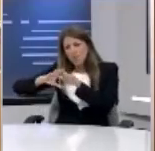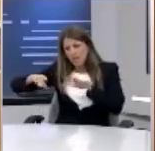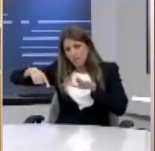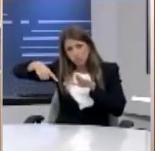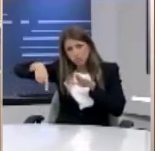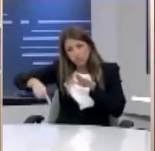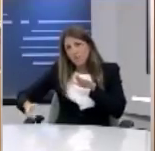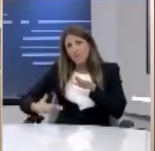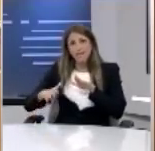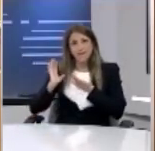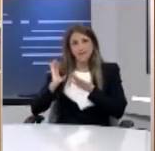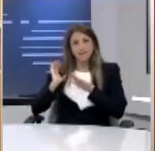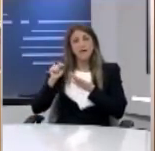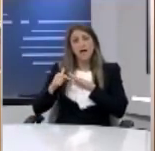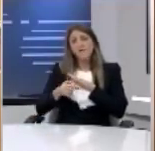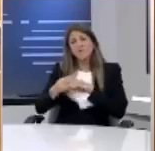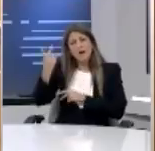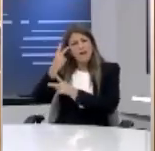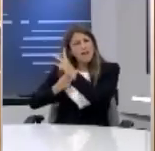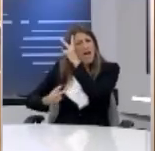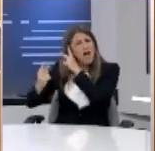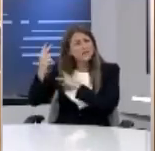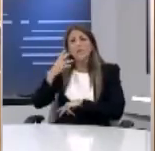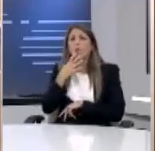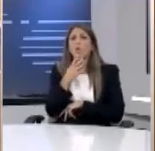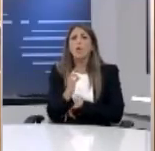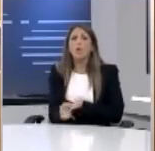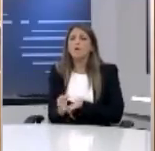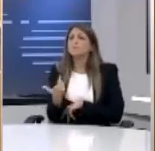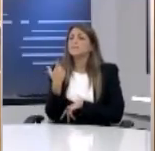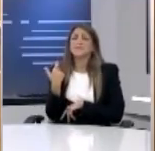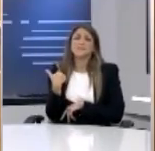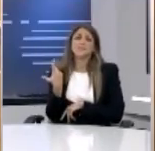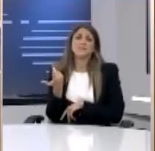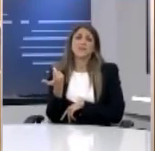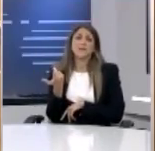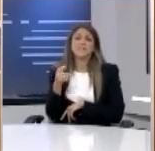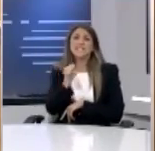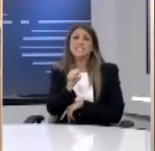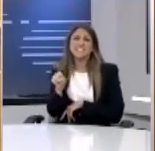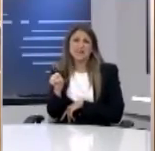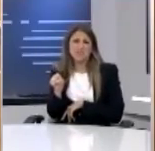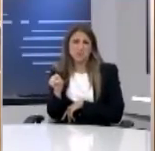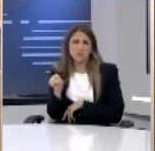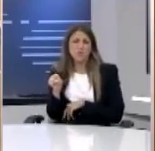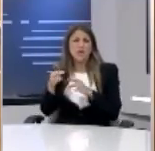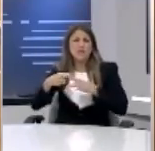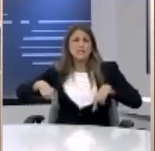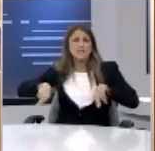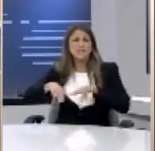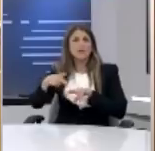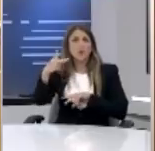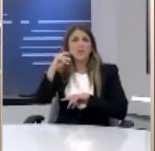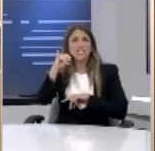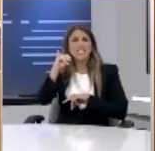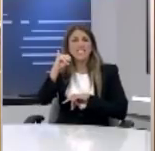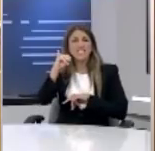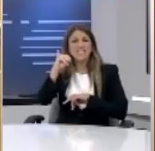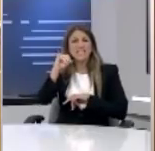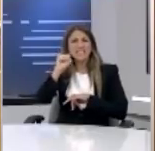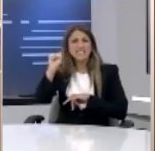γιατί σας πείραξε που κάναμε Σάββατο Κησαία τότε. Εσείς αντιμετωπίζετε το θέμα αυτό όμως. Πού είναι η φωνή της